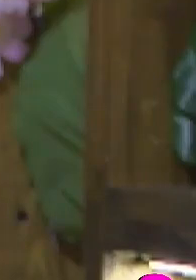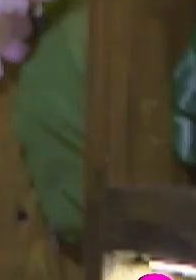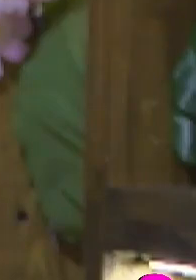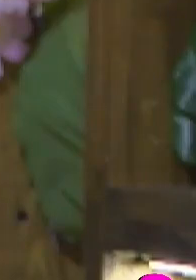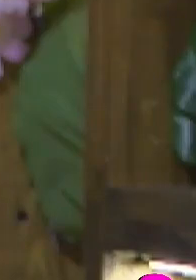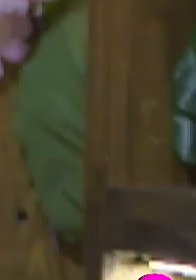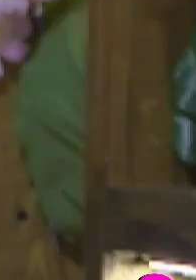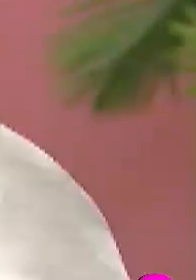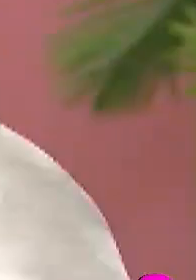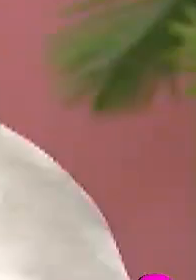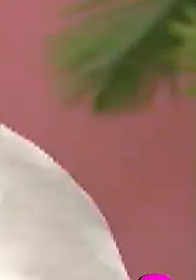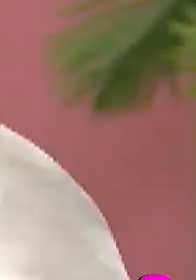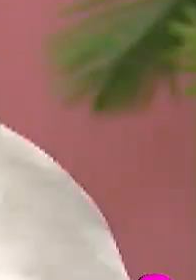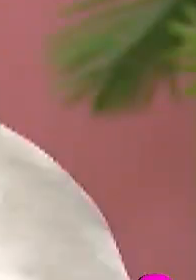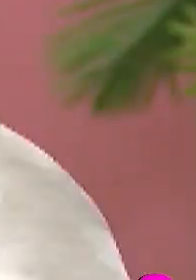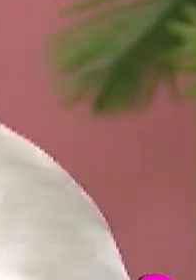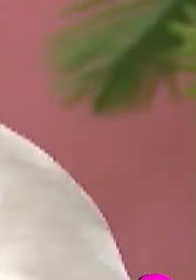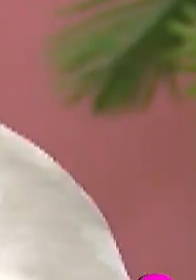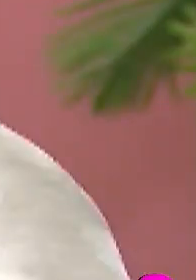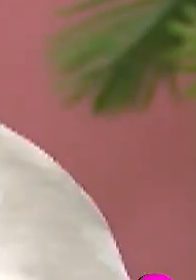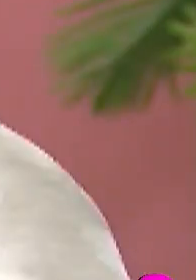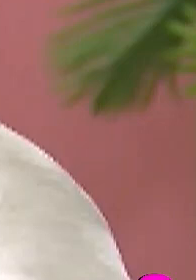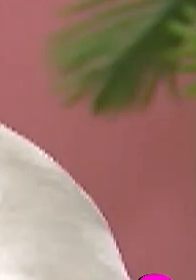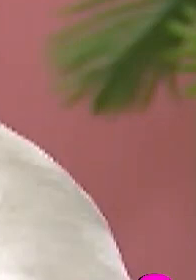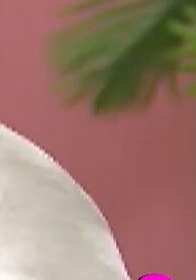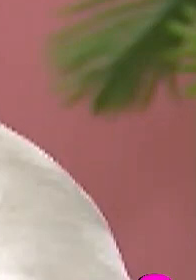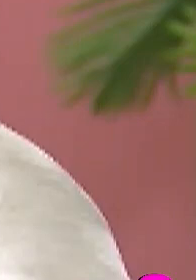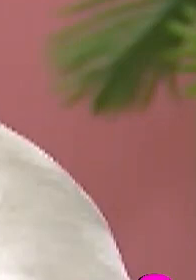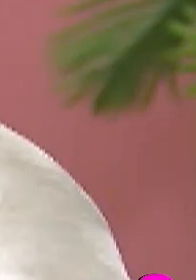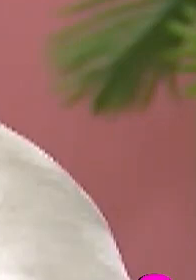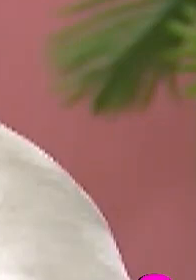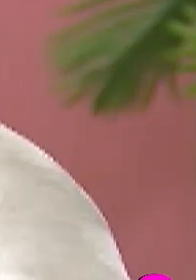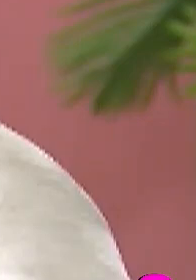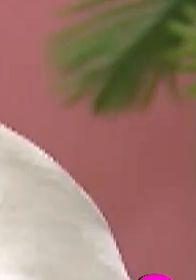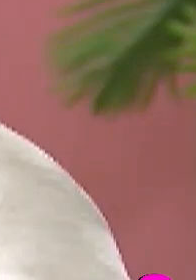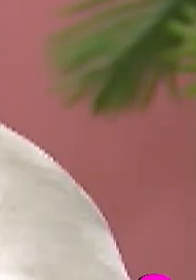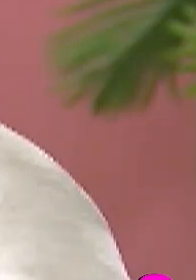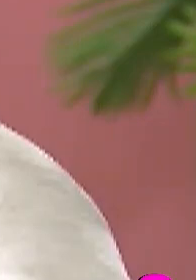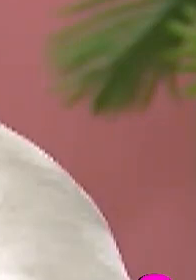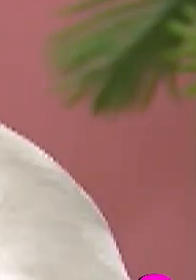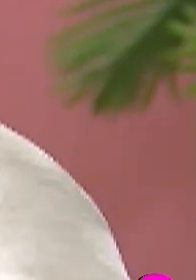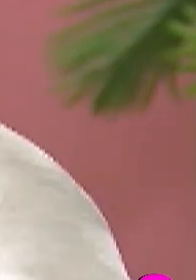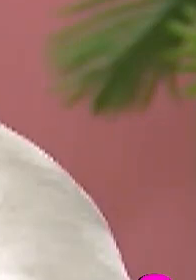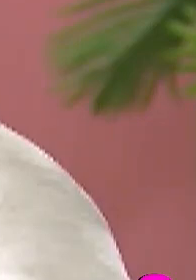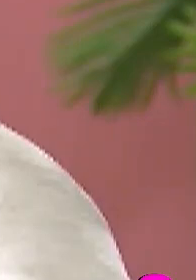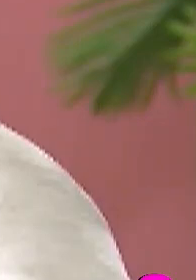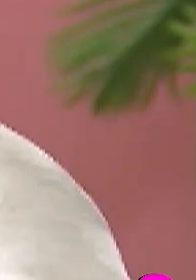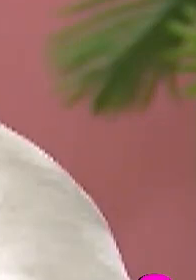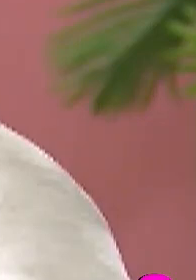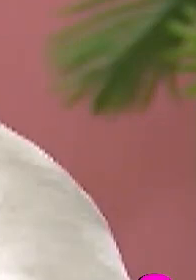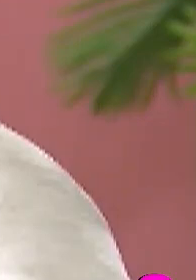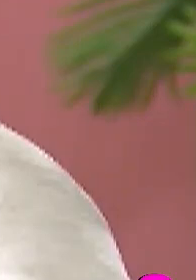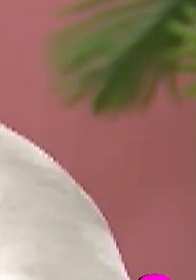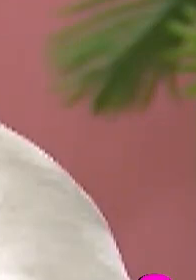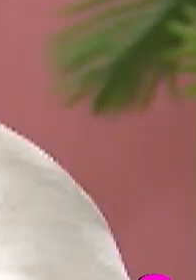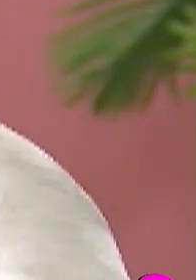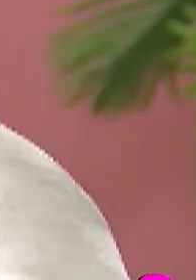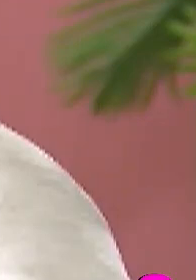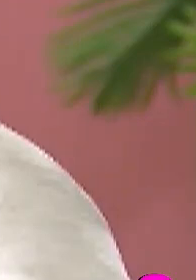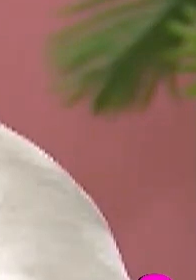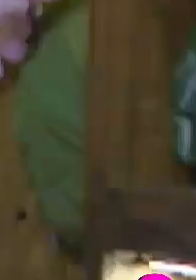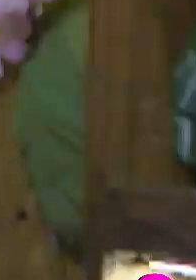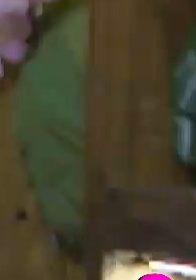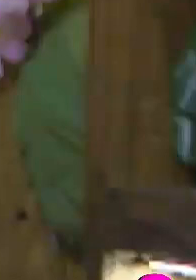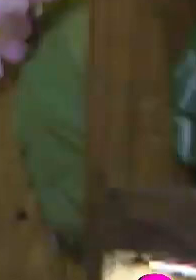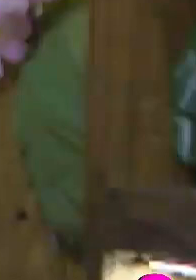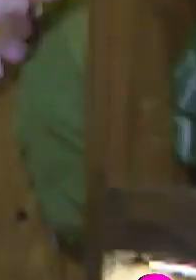ويشرفنا وينورنا استاذ دكتور رحاب العوضي، استاذ علم النفس السلوكي. منورنا يا دكتور. ميرسي، ربنا يخليك. ايه الاخبار؟ الحمد لله.